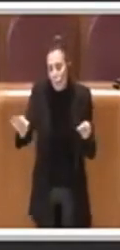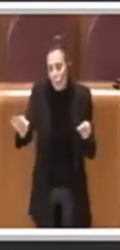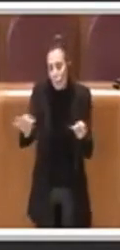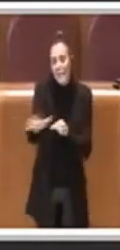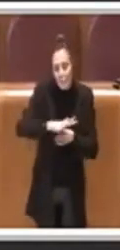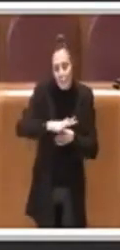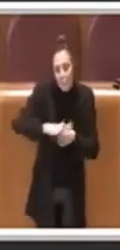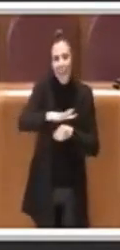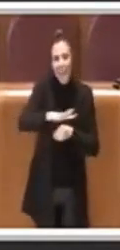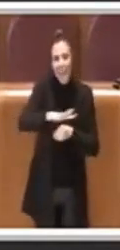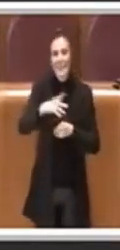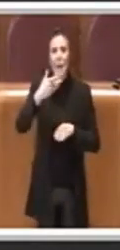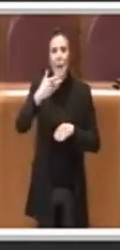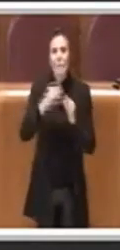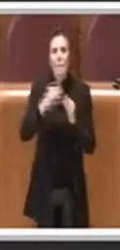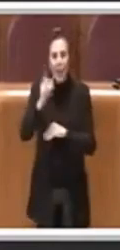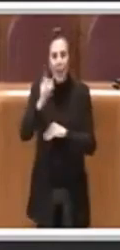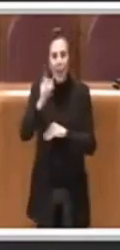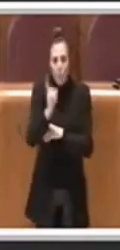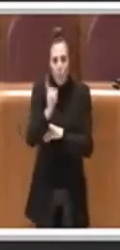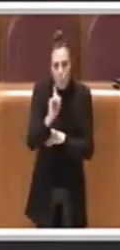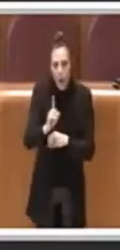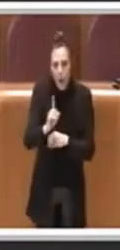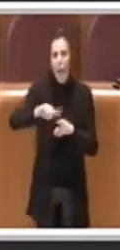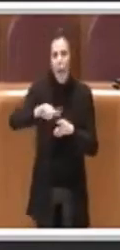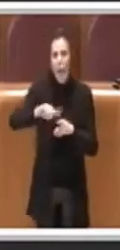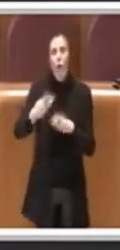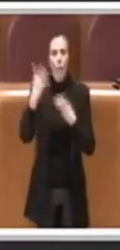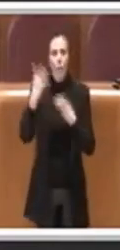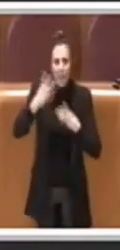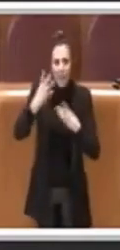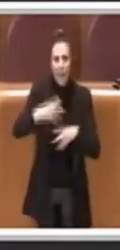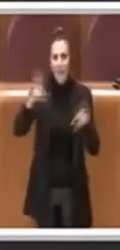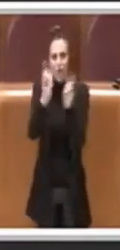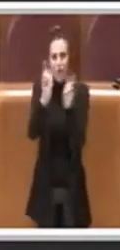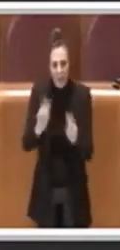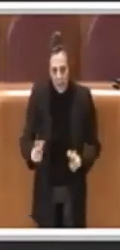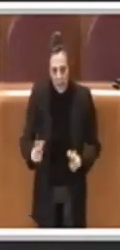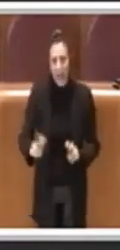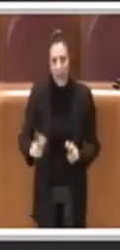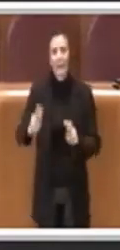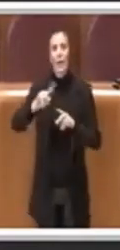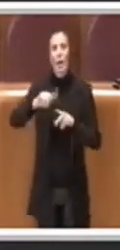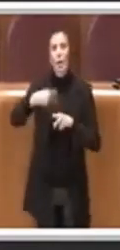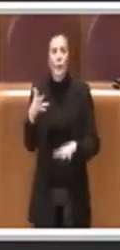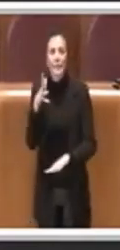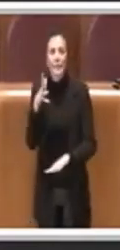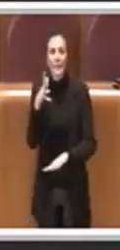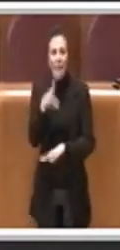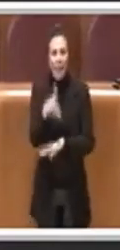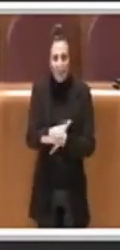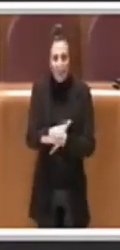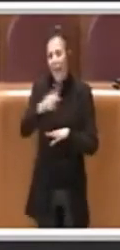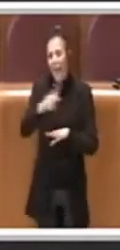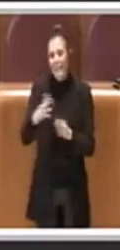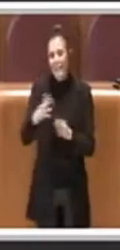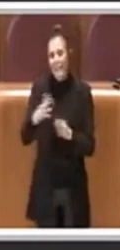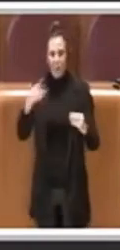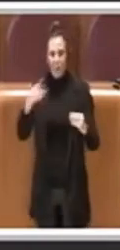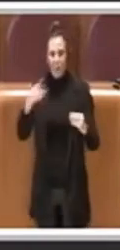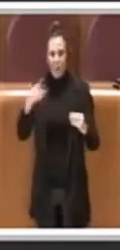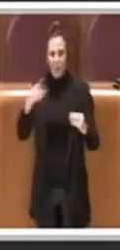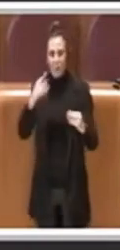edilizio e poi intervengono gli impiantisti i meccanici elettrici e poi intervengono gli altri professionisti